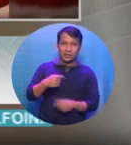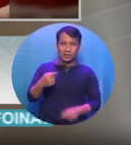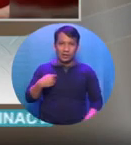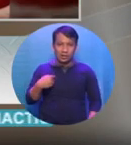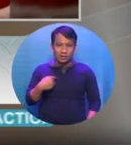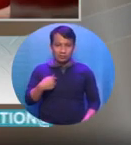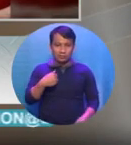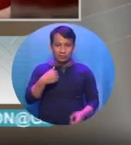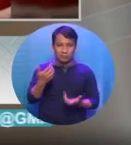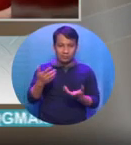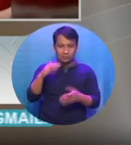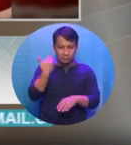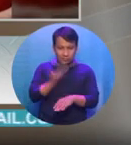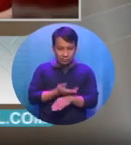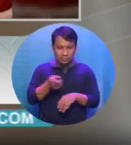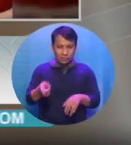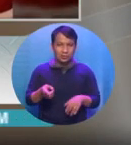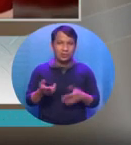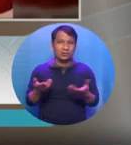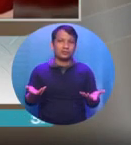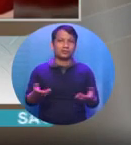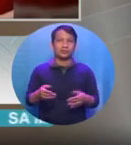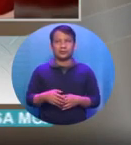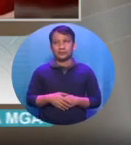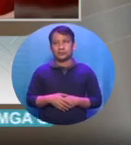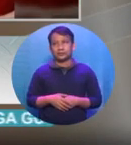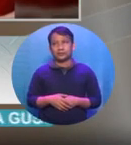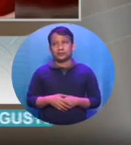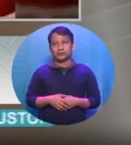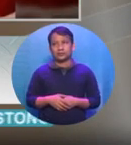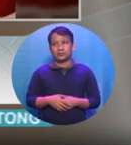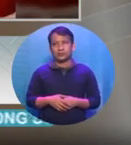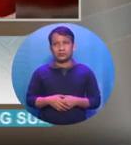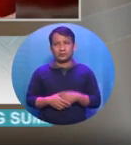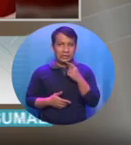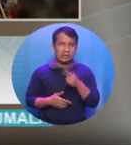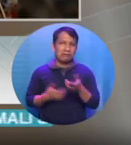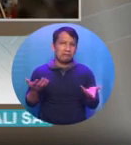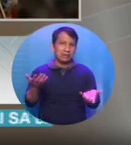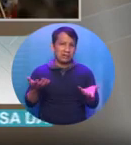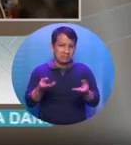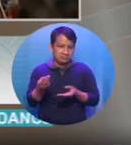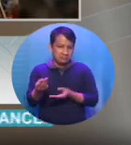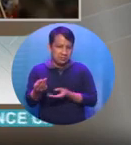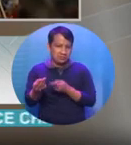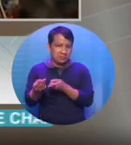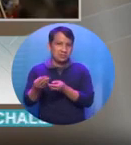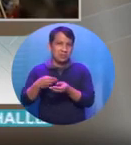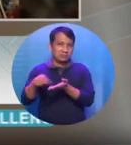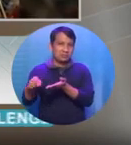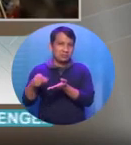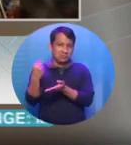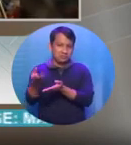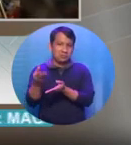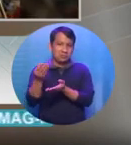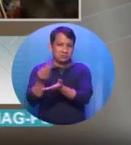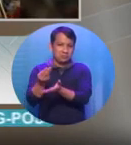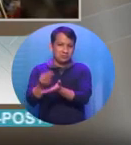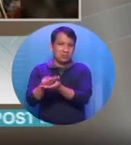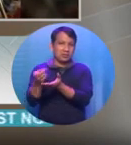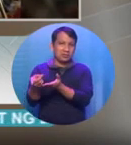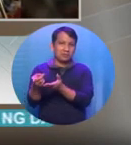nang bababae, may anak daw ako dito. Nako po. Eh baka nasuhula na. O kaya nga sir, yan ang ano ko sir,